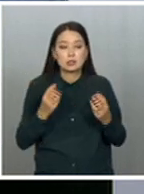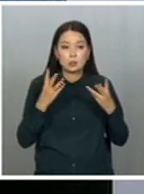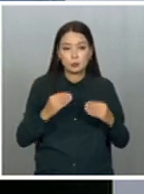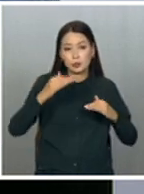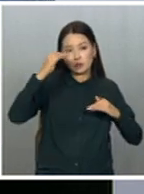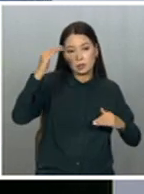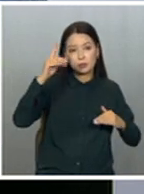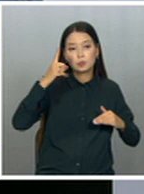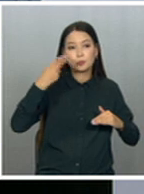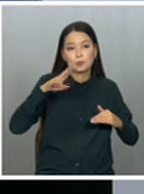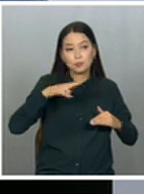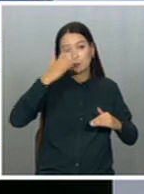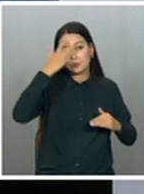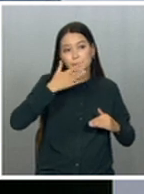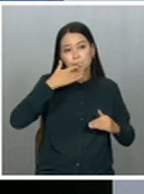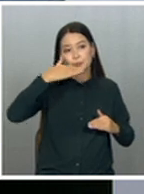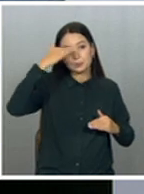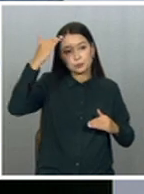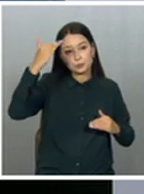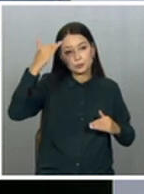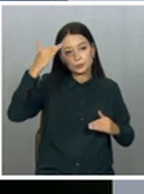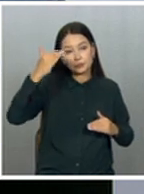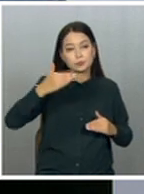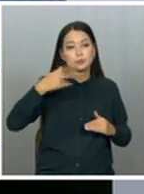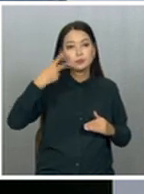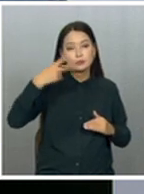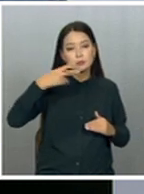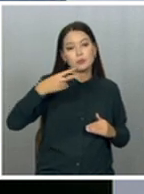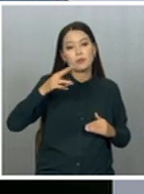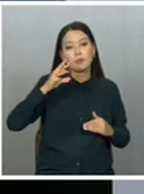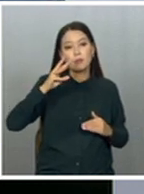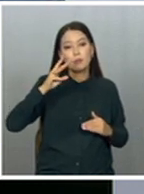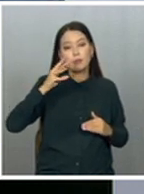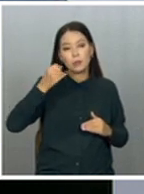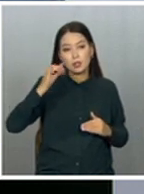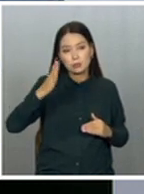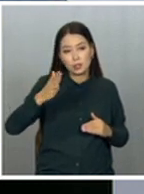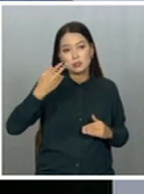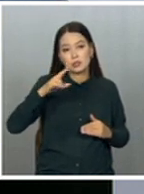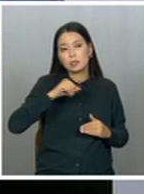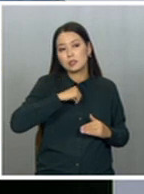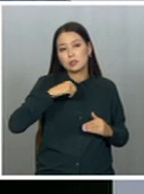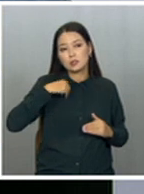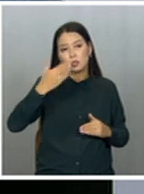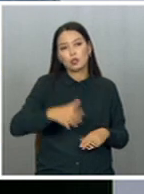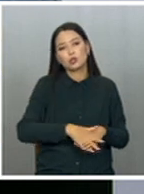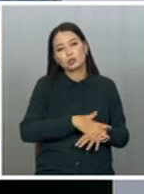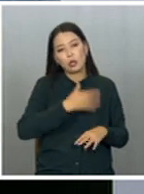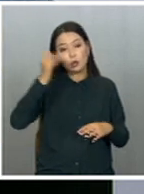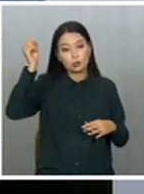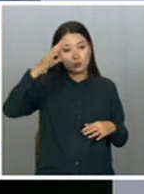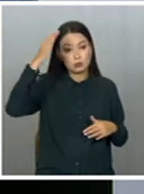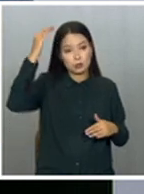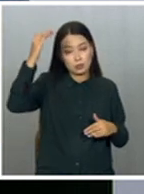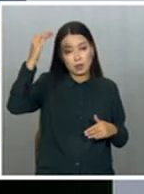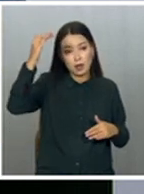Сәйкесінше, жазғы күн тоқырауы 22 маусымда болады. Осы күні ең ұзақ күн болады.